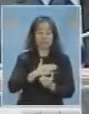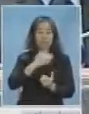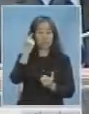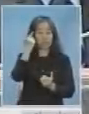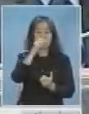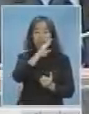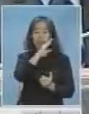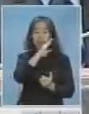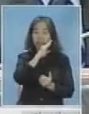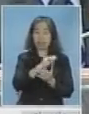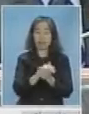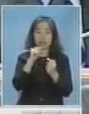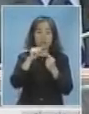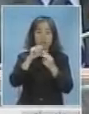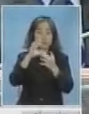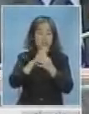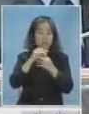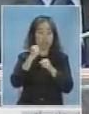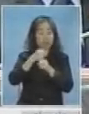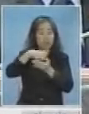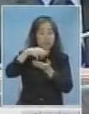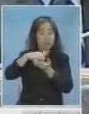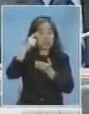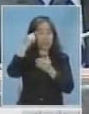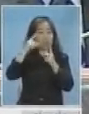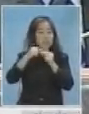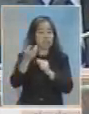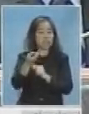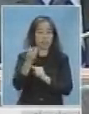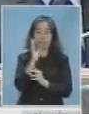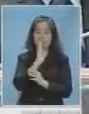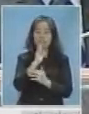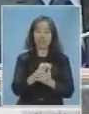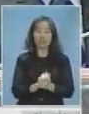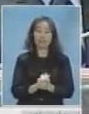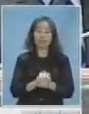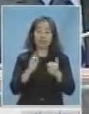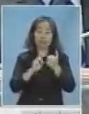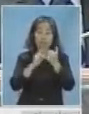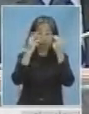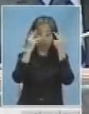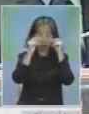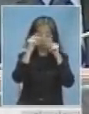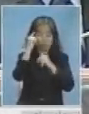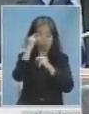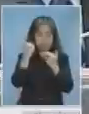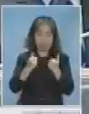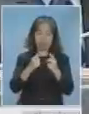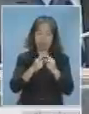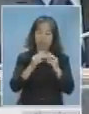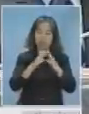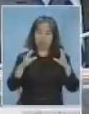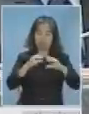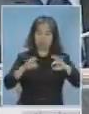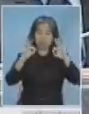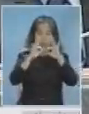ฟังเหมือนกับเป็นเรื่องโวหารก็อาจจะคิดว่าเป็นเรื่องเล็กไม่ใช่หรอกครับท่านประธานครับท่านรองนายกครับเรื่องนี้เป็นเรื่องใหญ่มากนะครับและผ